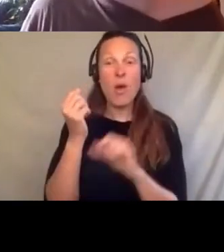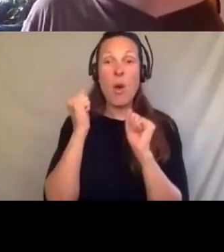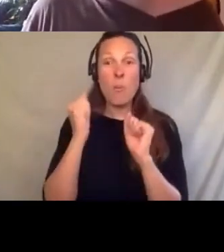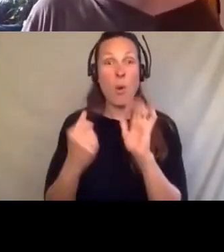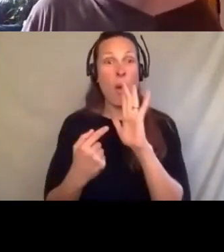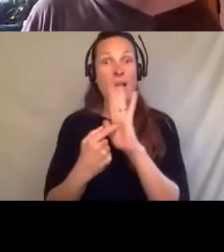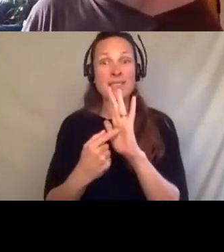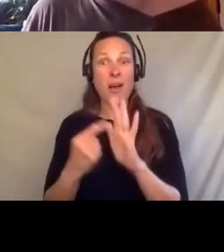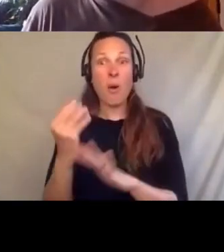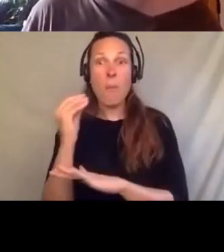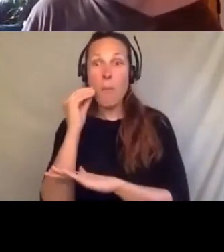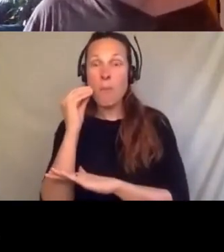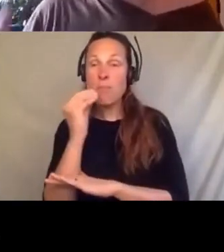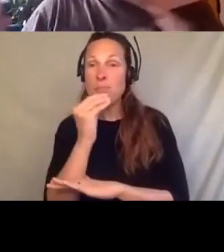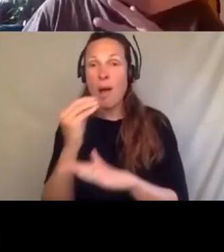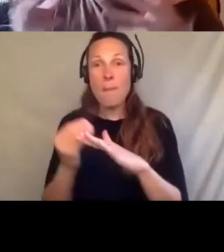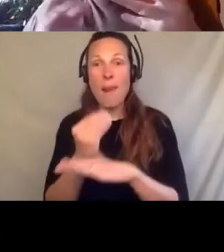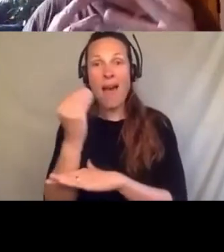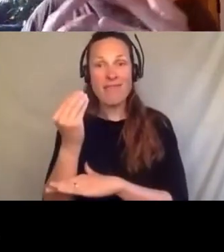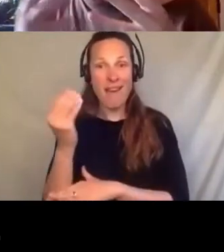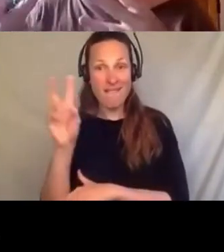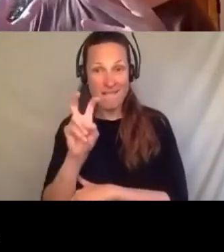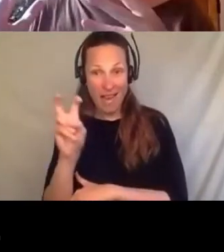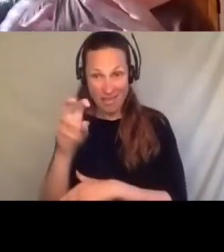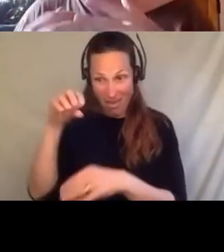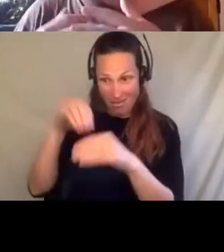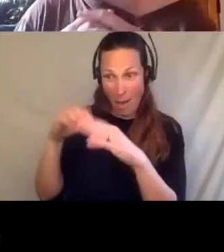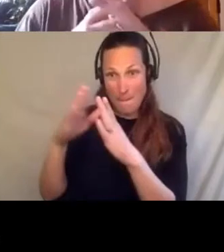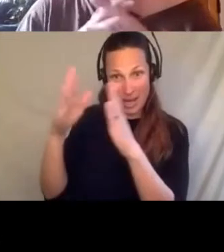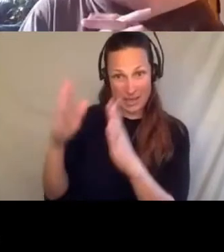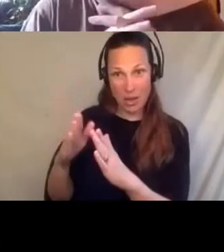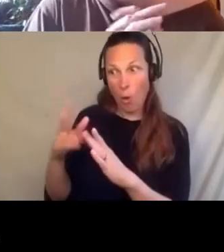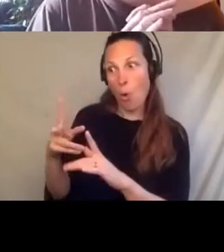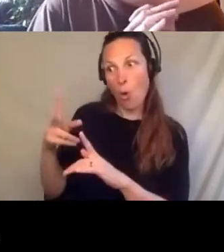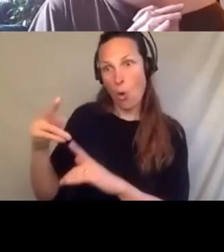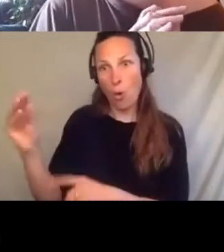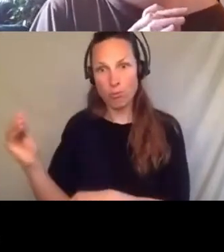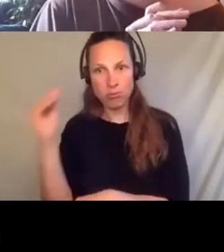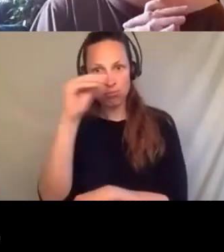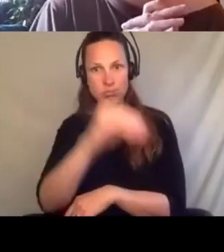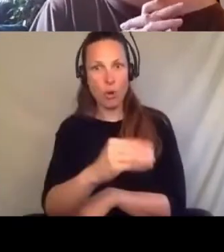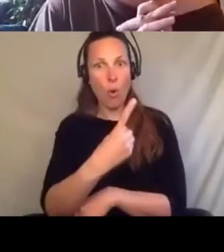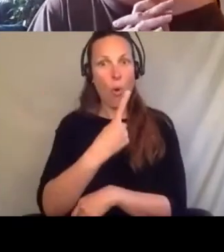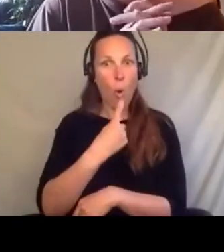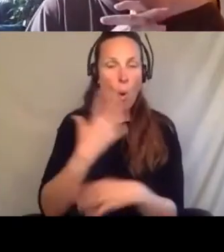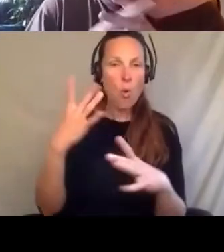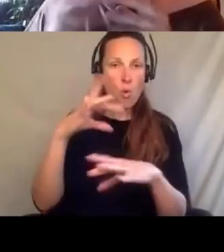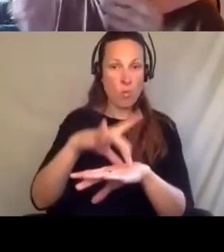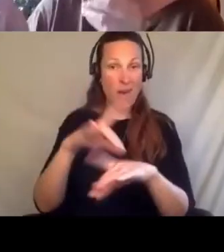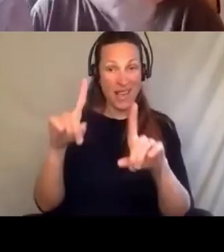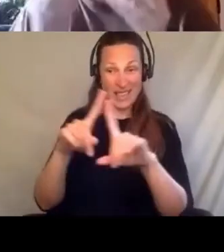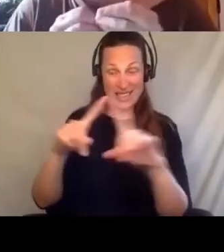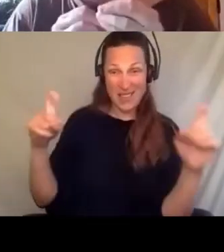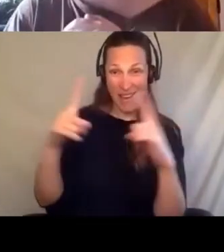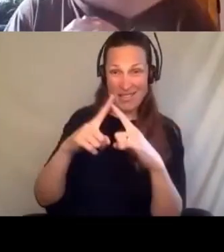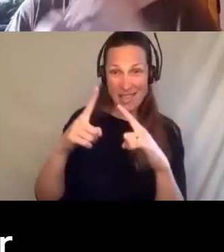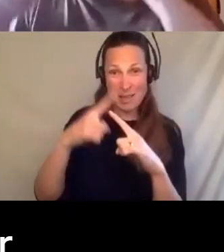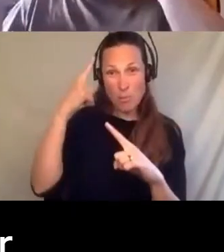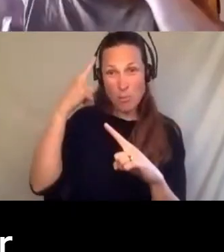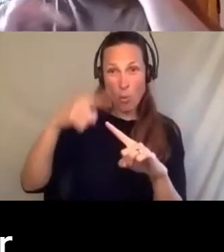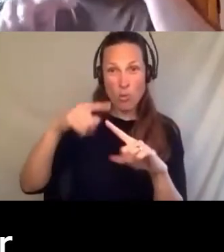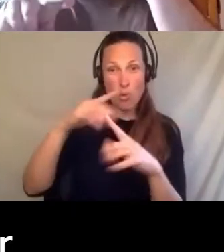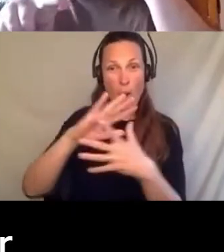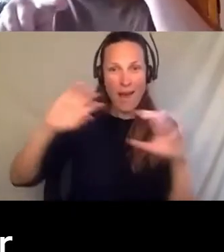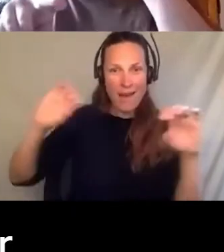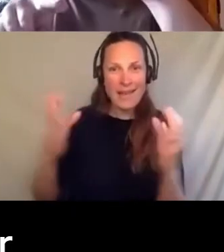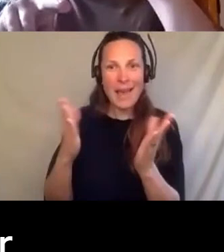maison aussi. Selon la plante que c'est, il va y avoir plein de techniques différentes pour faire des petits bébés plantes. Alors,